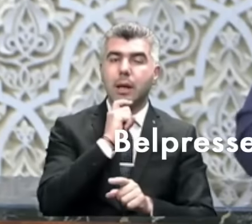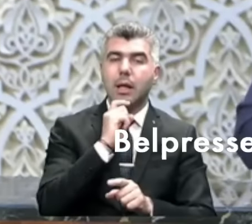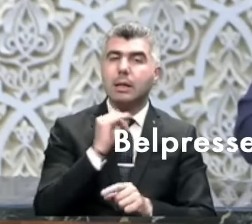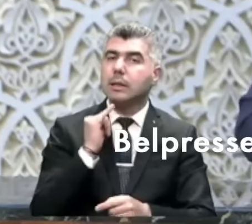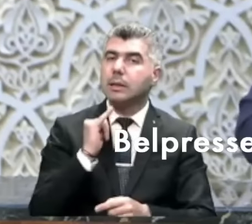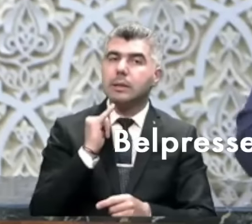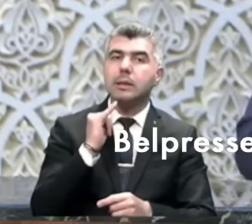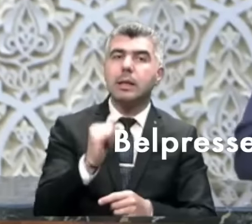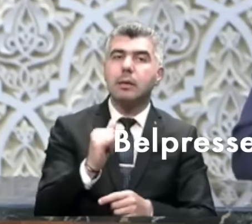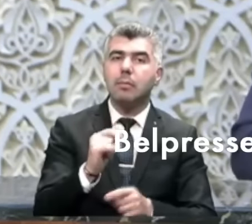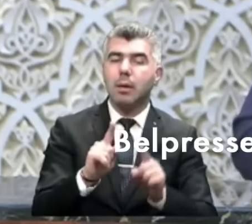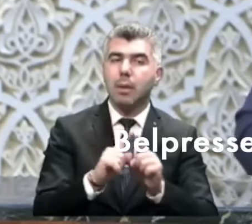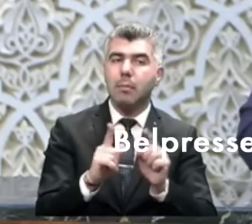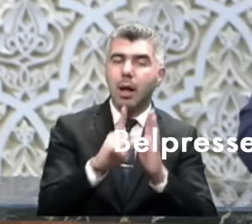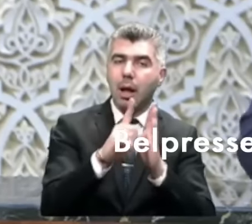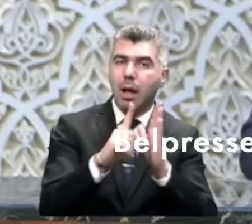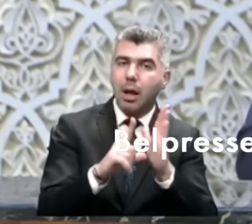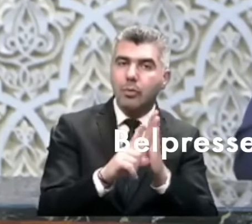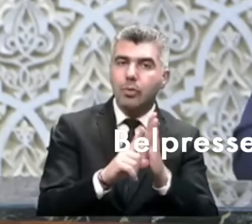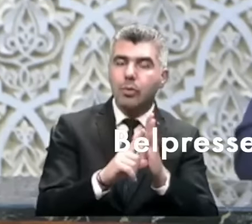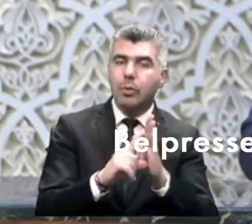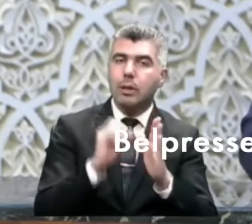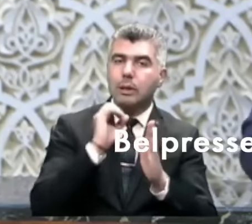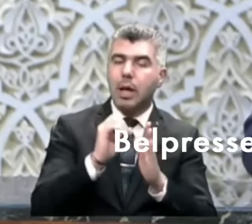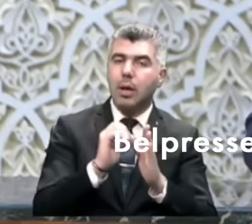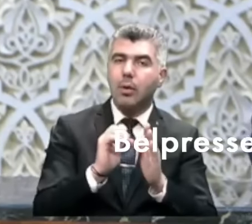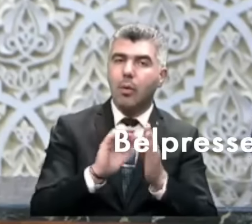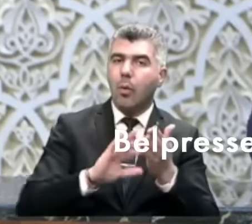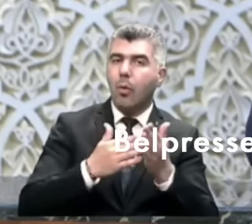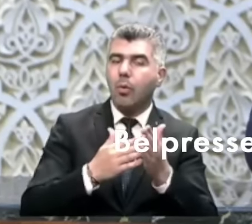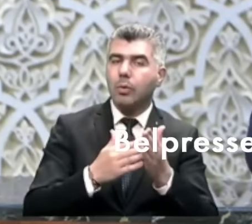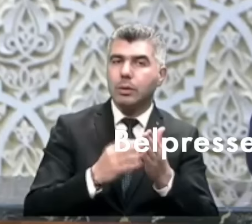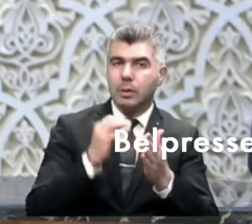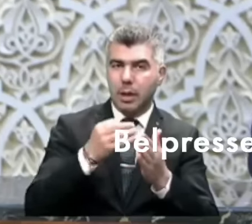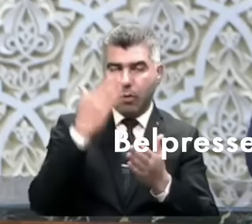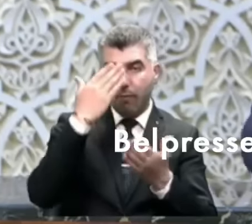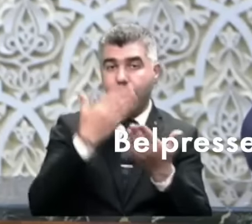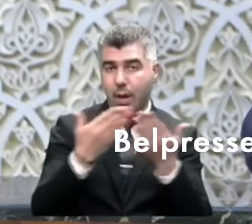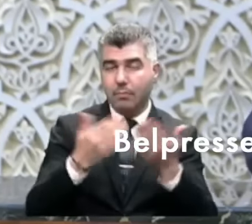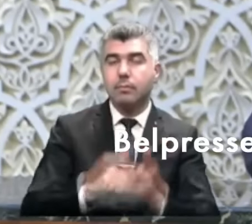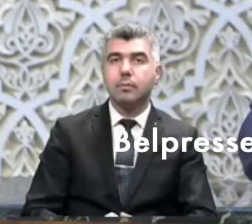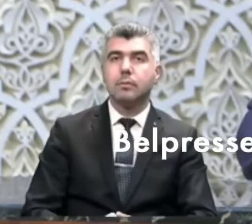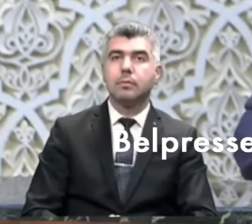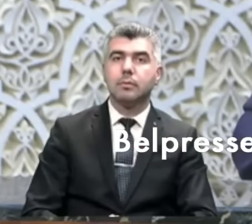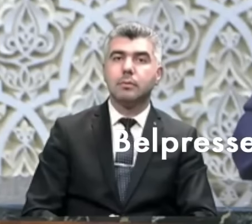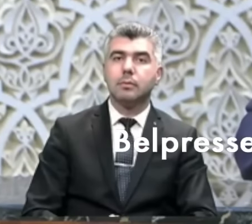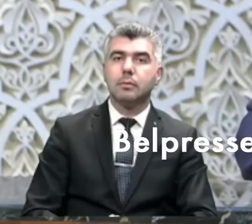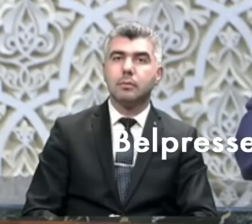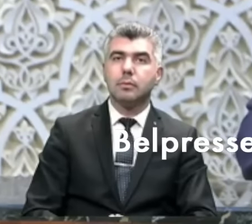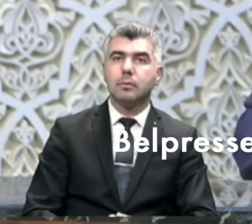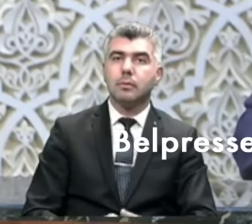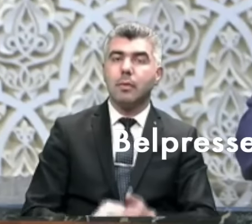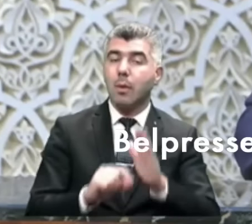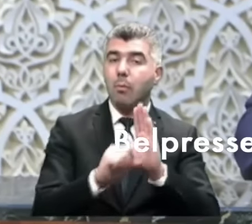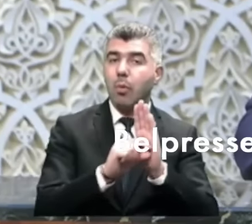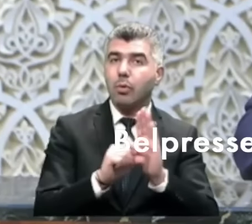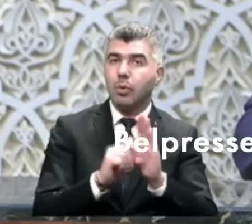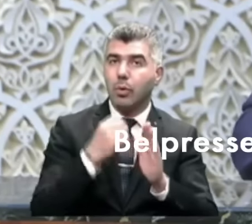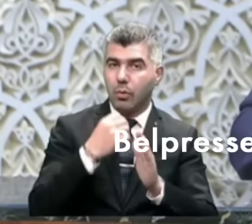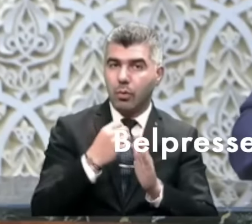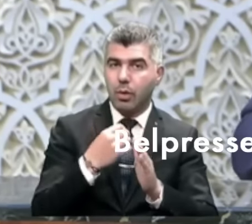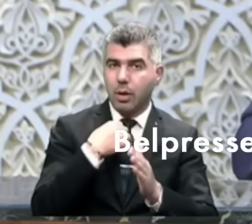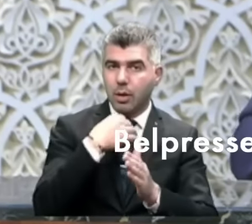نوعا من النقع القانوني والنقع اللغوي والنقع المرفي هذا الموضوع بكل صدق وكل